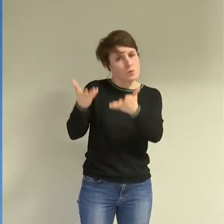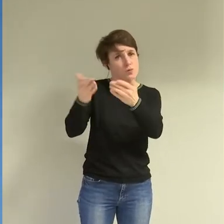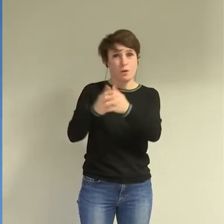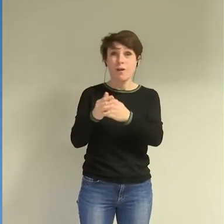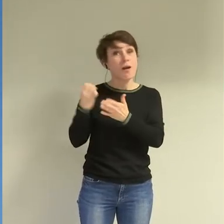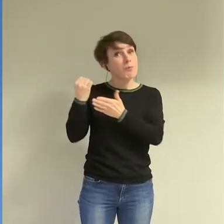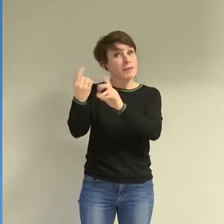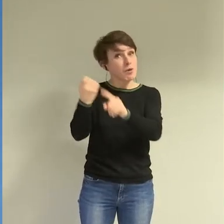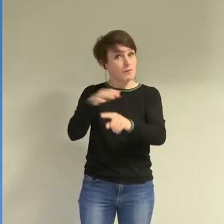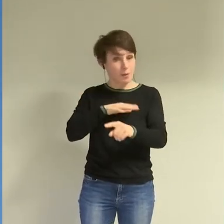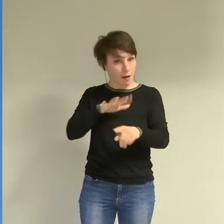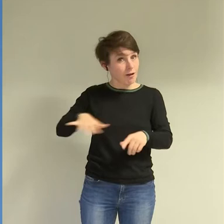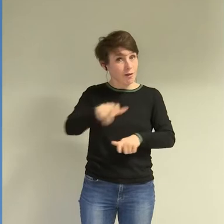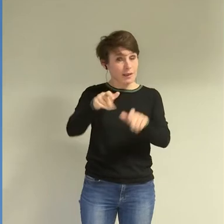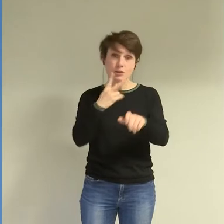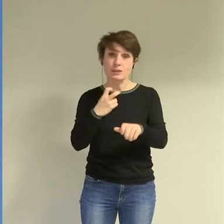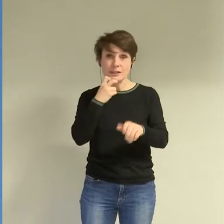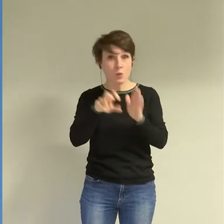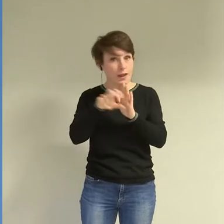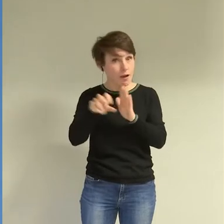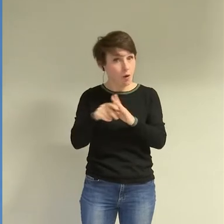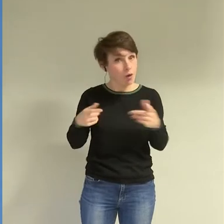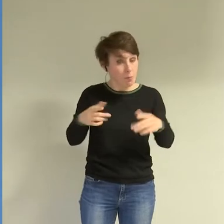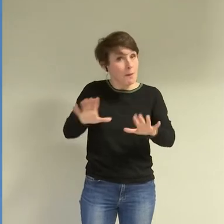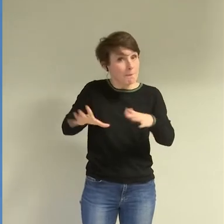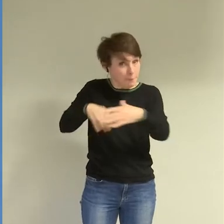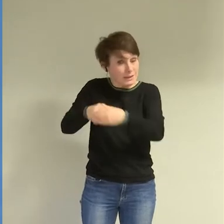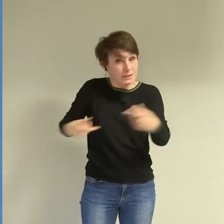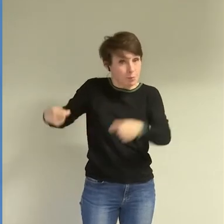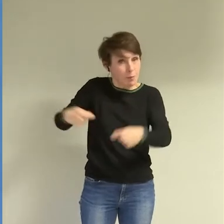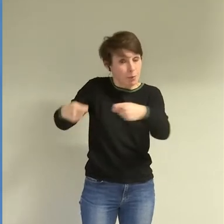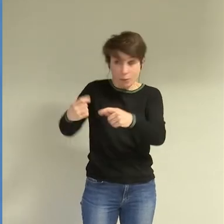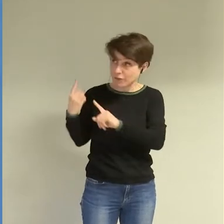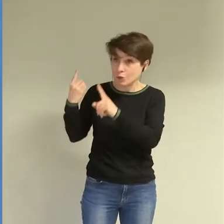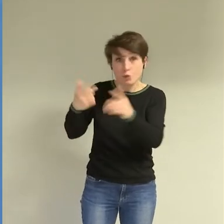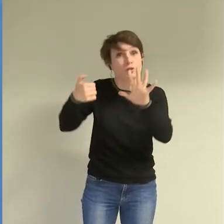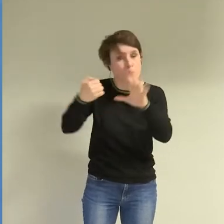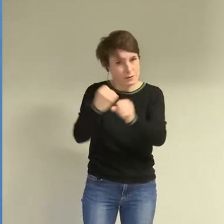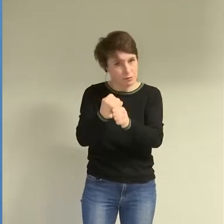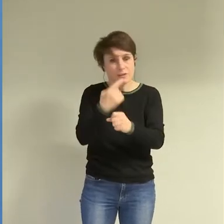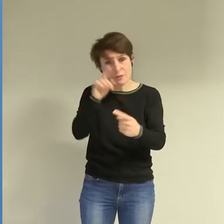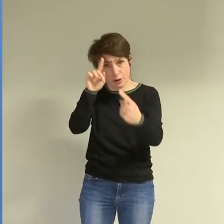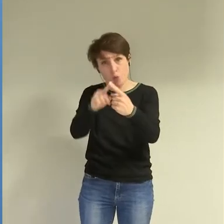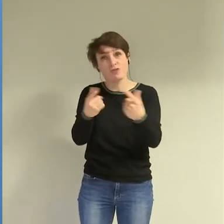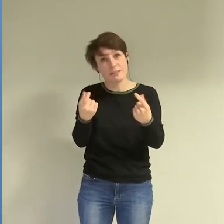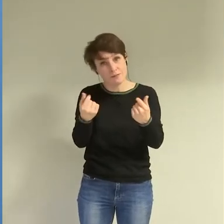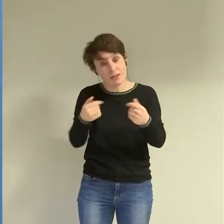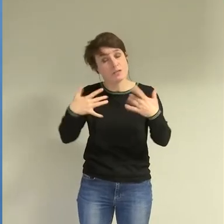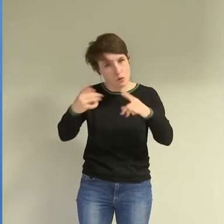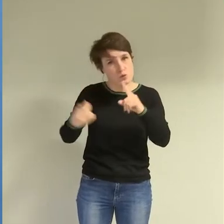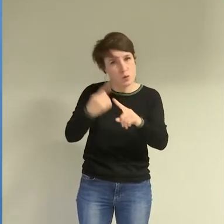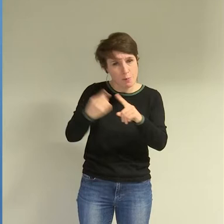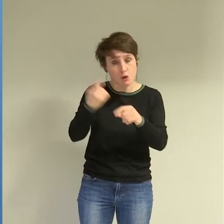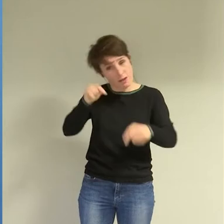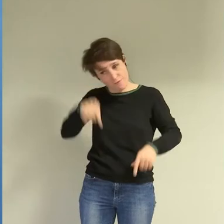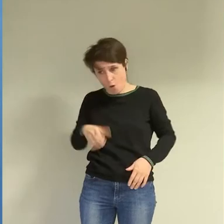de boisés les grands de bois depuis plus de 60 ans des enjeux budgétaires pour la ville sont importants pour maintenir un plan d'investissement